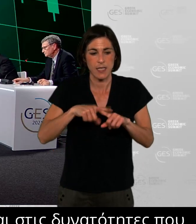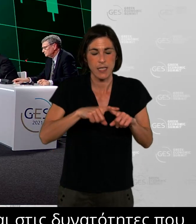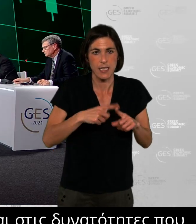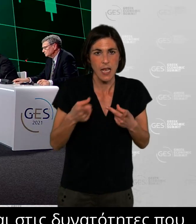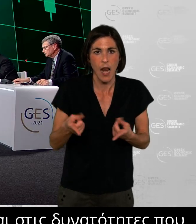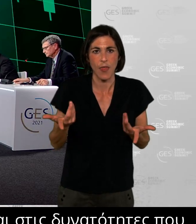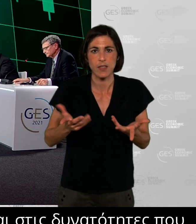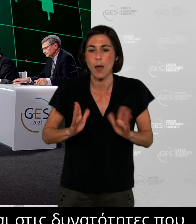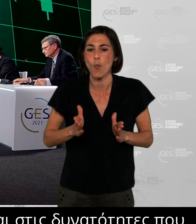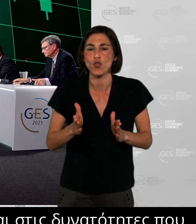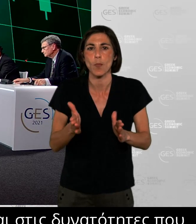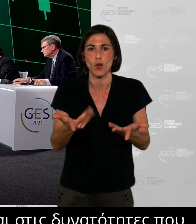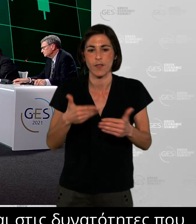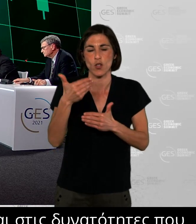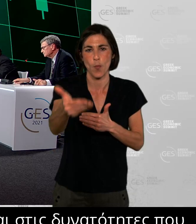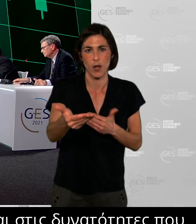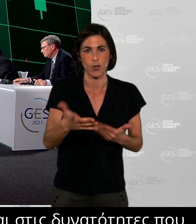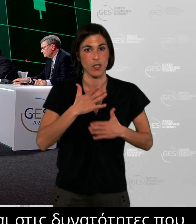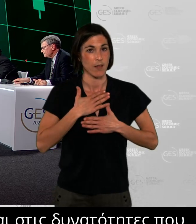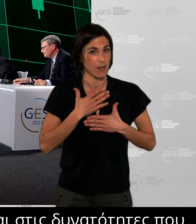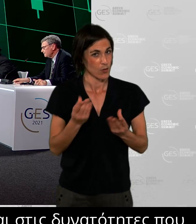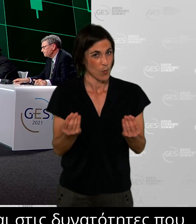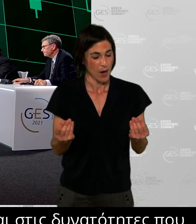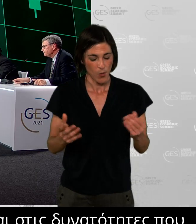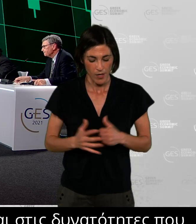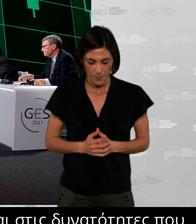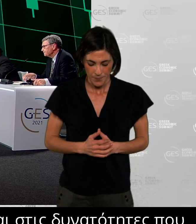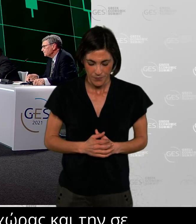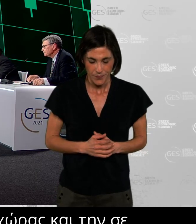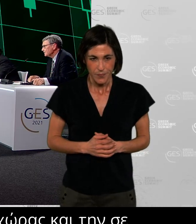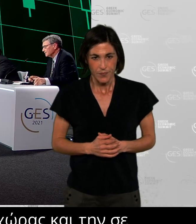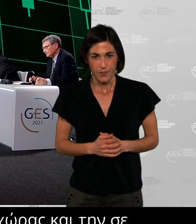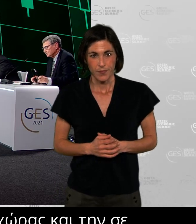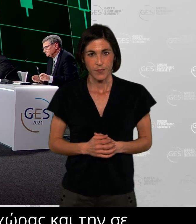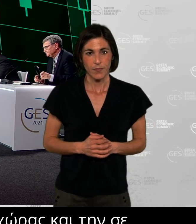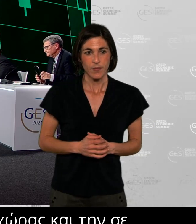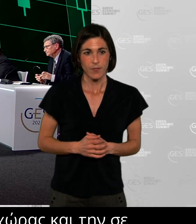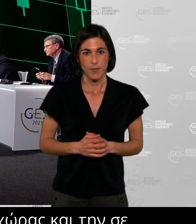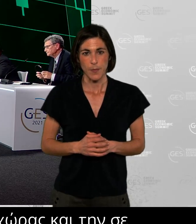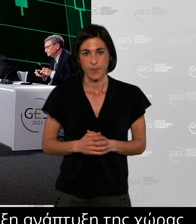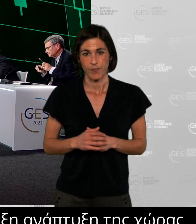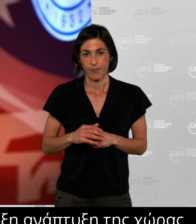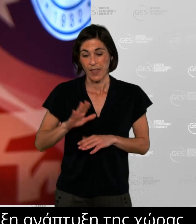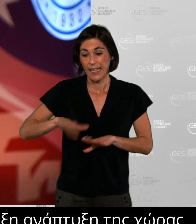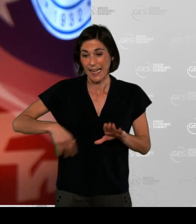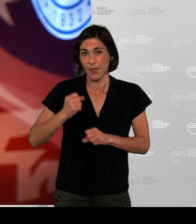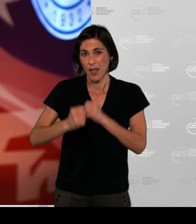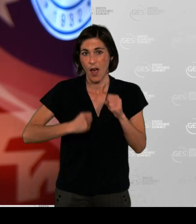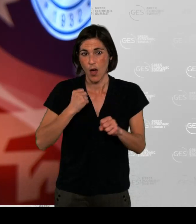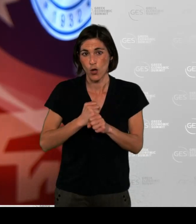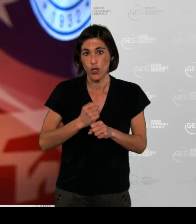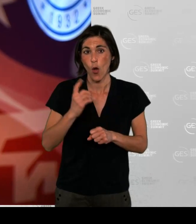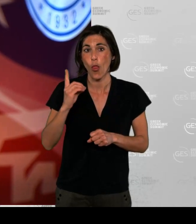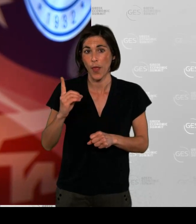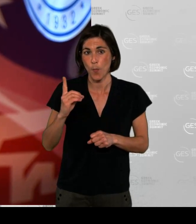Clear. Thank you very much. Κύριε Νούνεση. Ναι, τα τελευταία χρόνια ο Δημόκριτος έχει κάνει μεγάλα